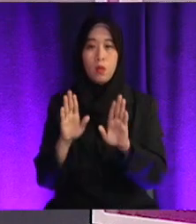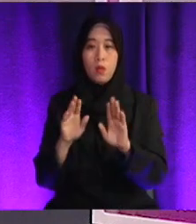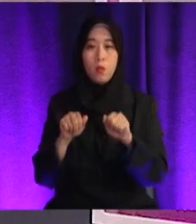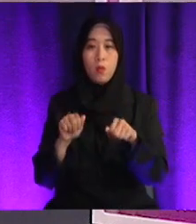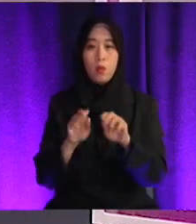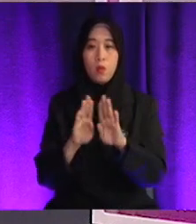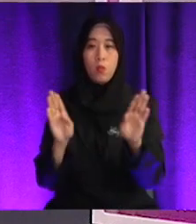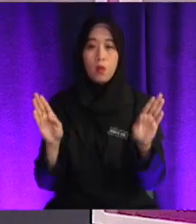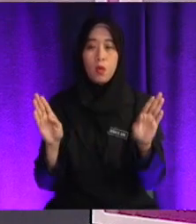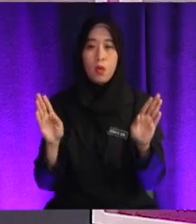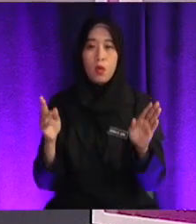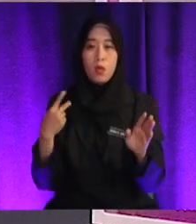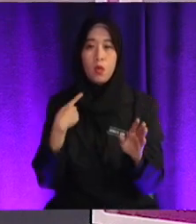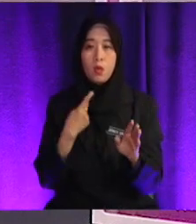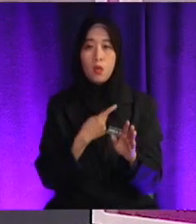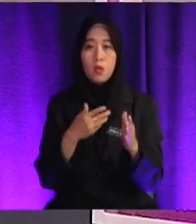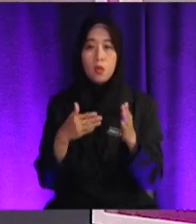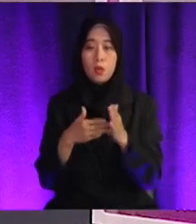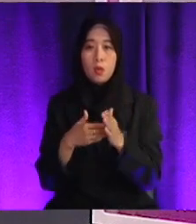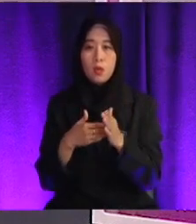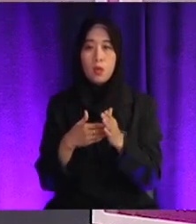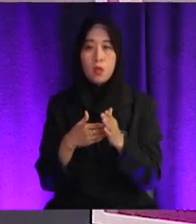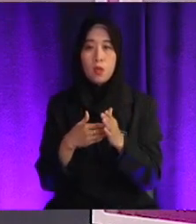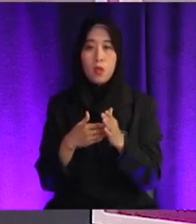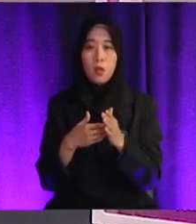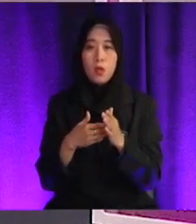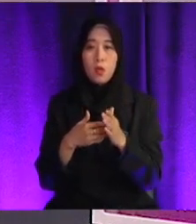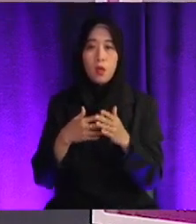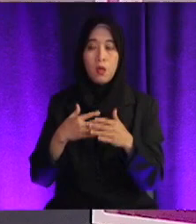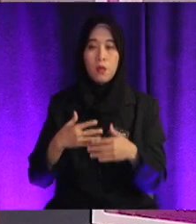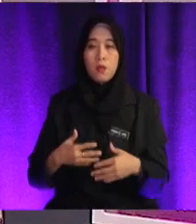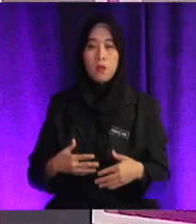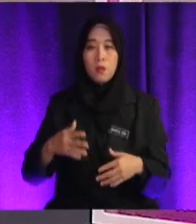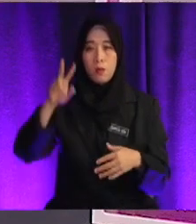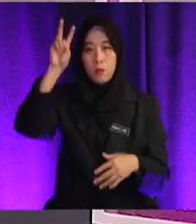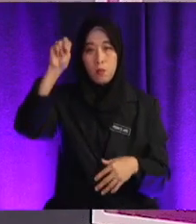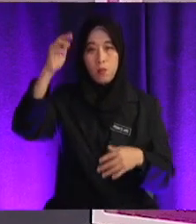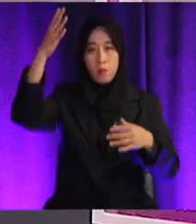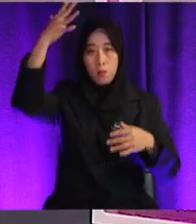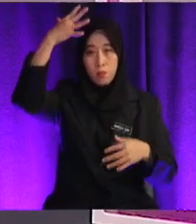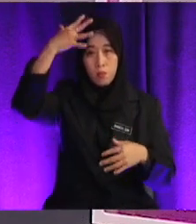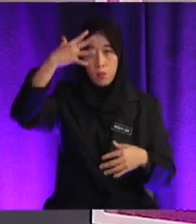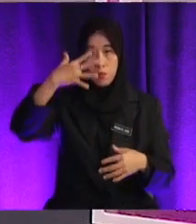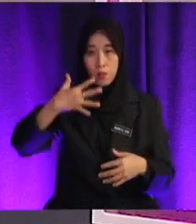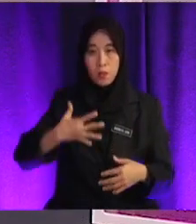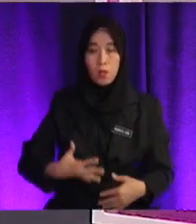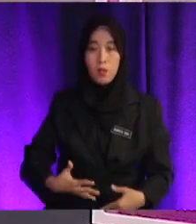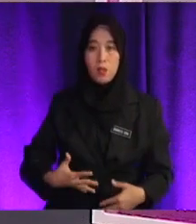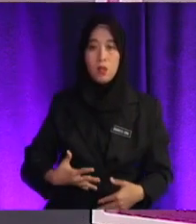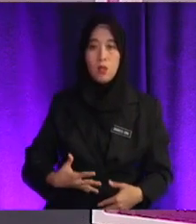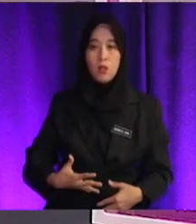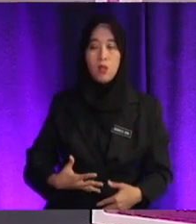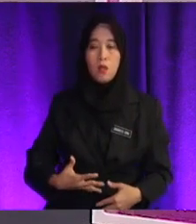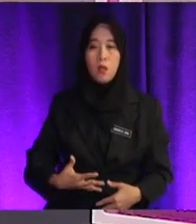kita kena macam matahari tadi pasang langsir lah yang dapat menghalang cahaya masuk ke dalam